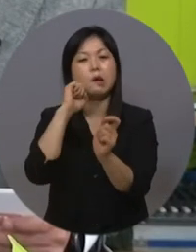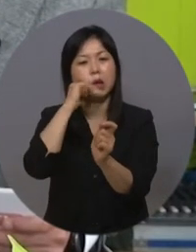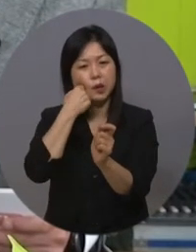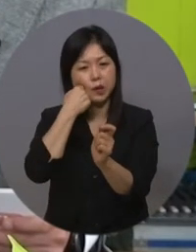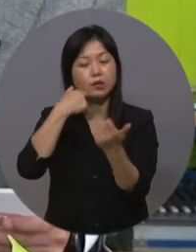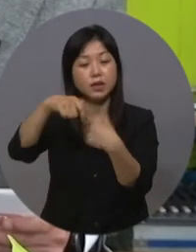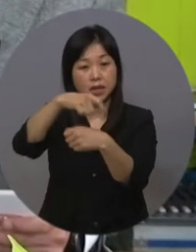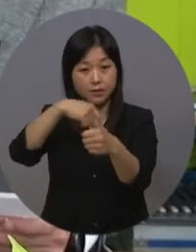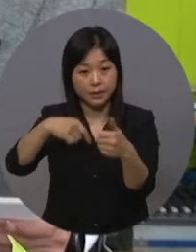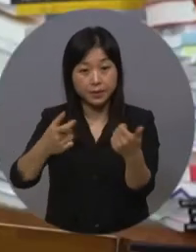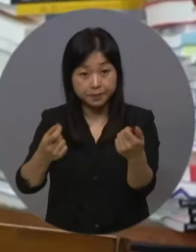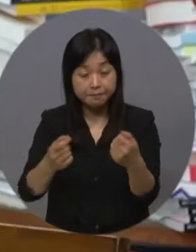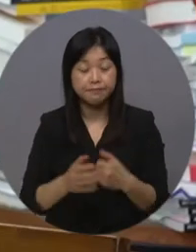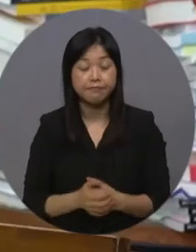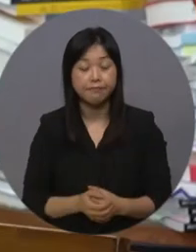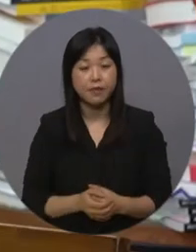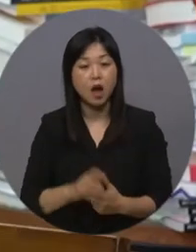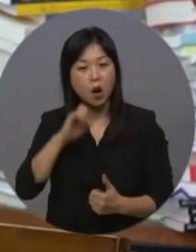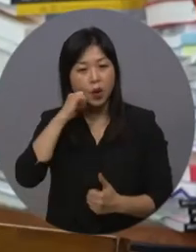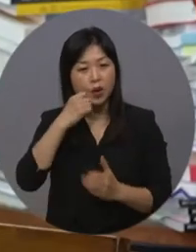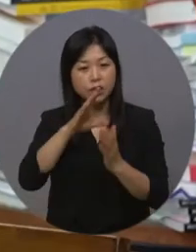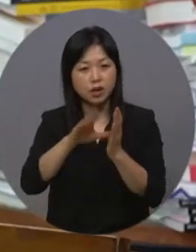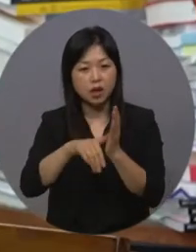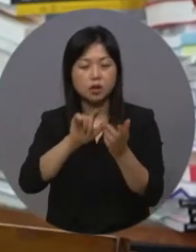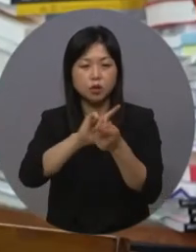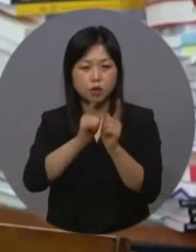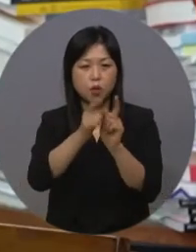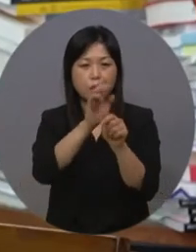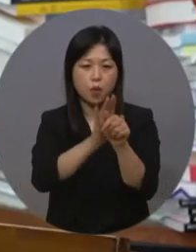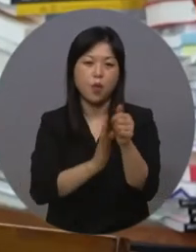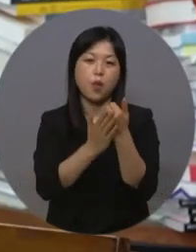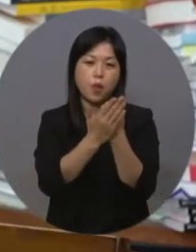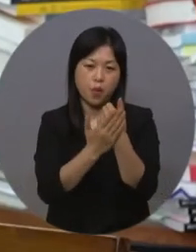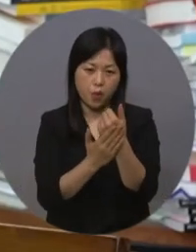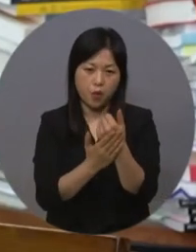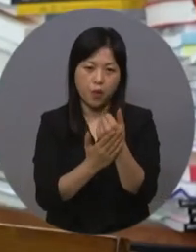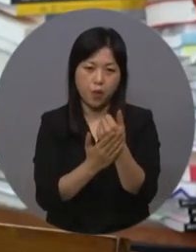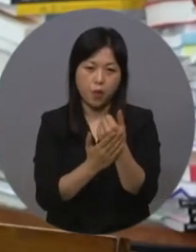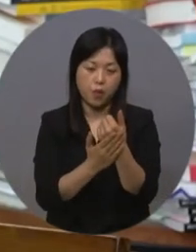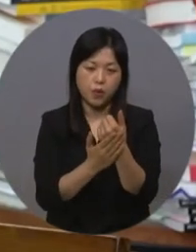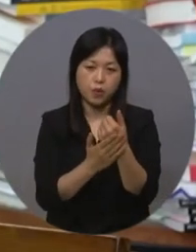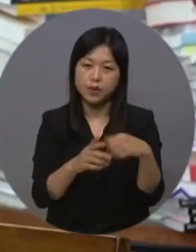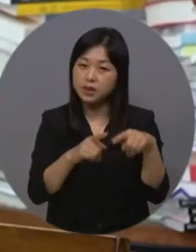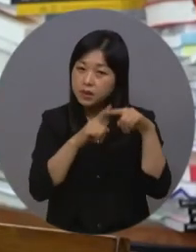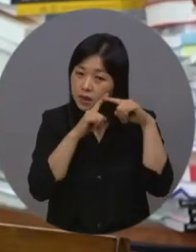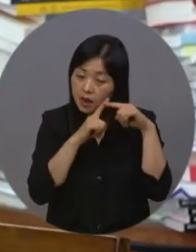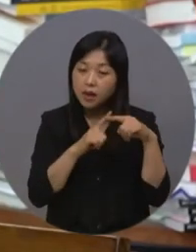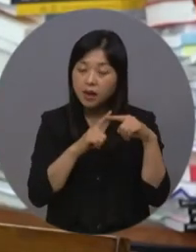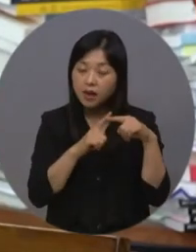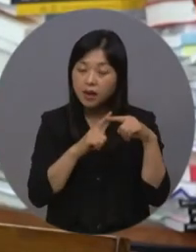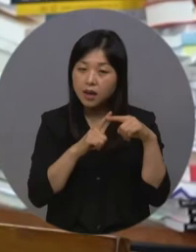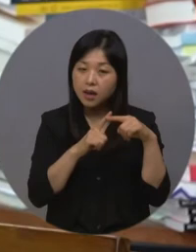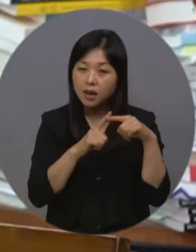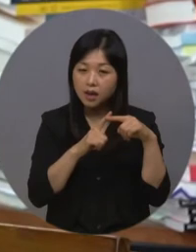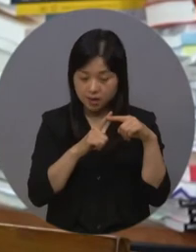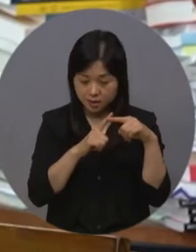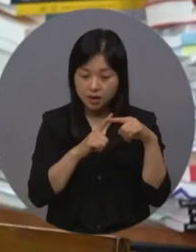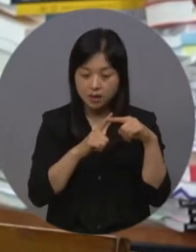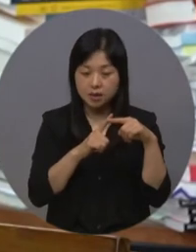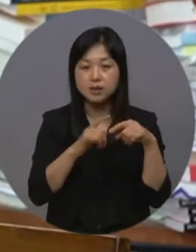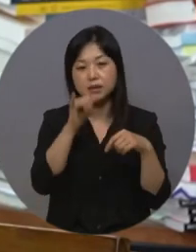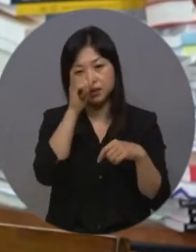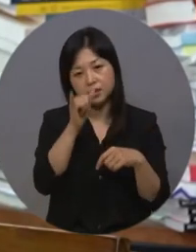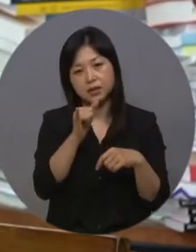맞닥뜨린 어려움입니다. 어려울 때 서로 위로하고 격려하고 또 헌신하는